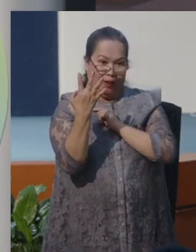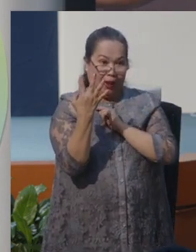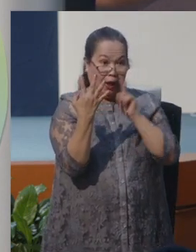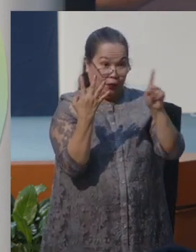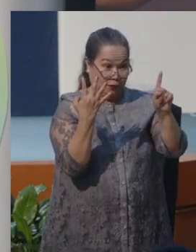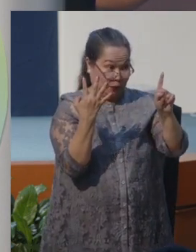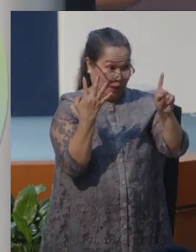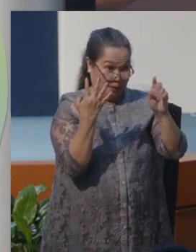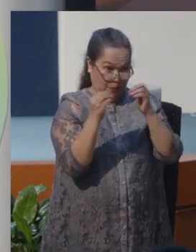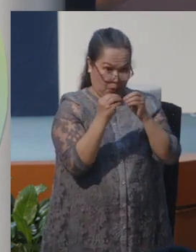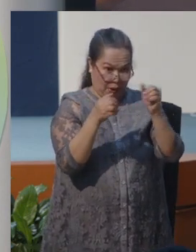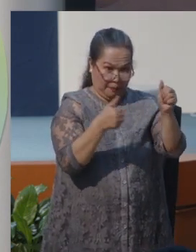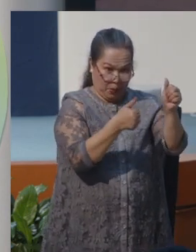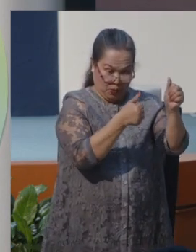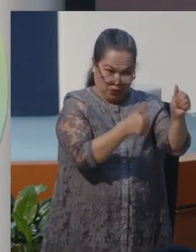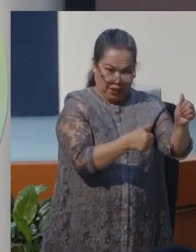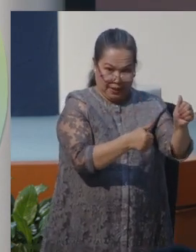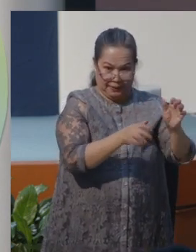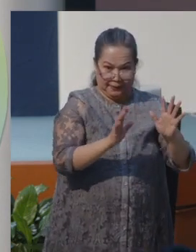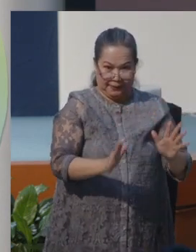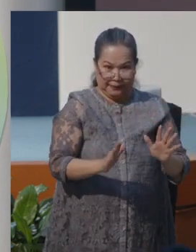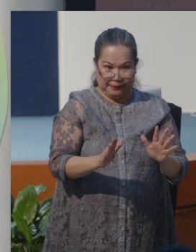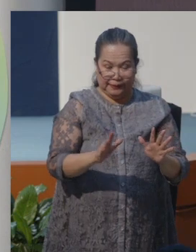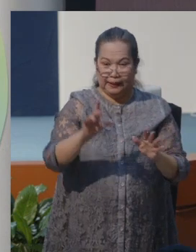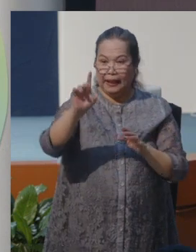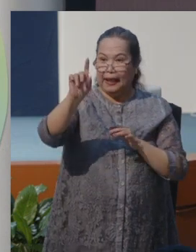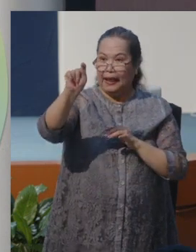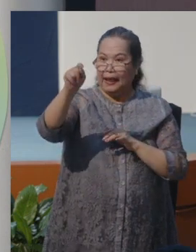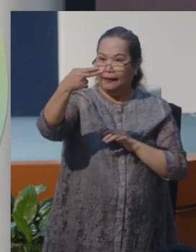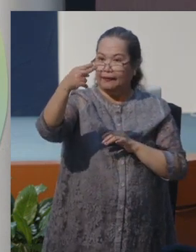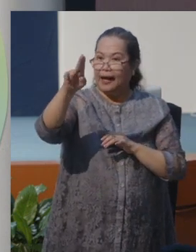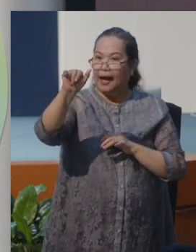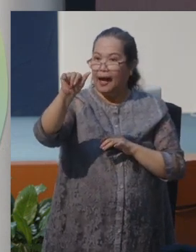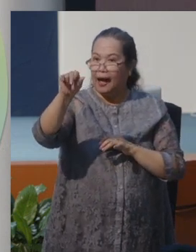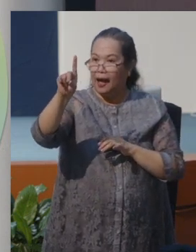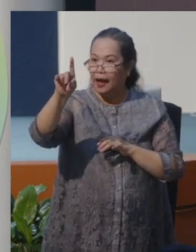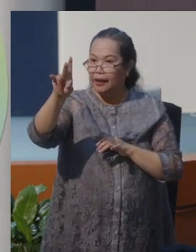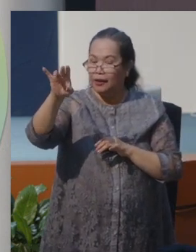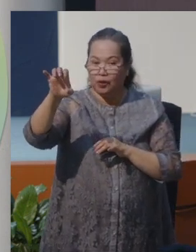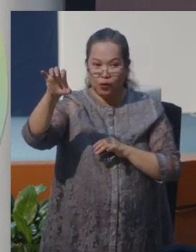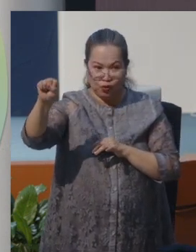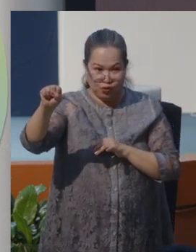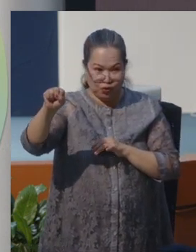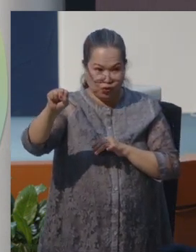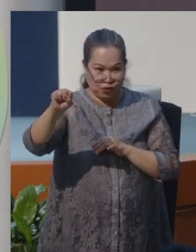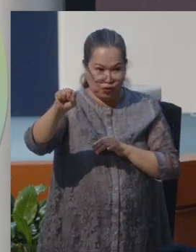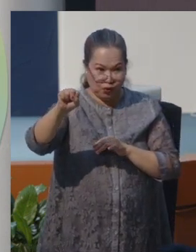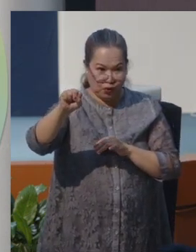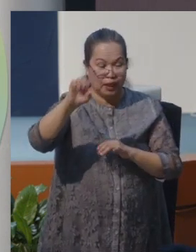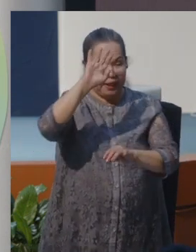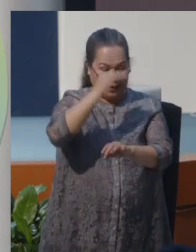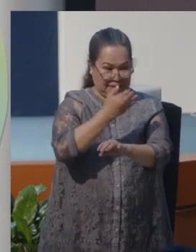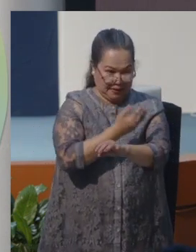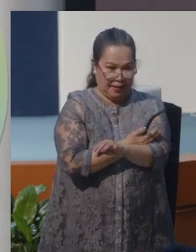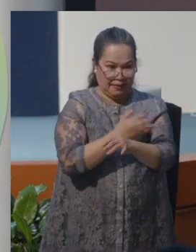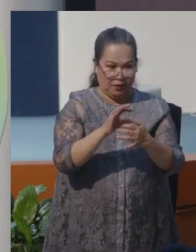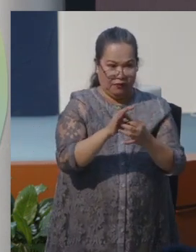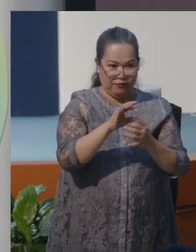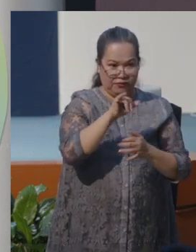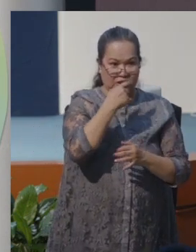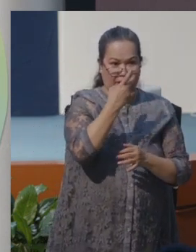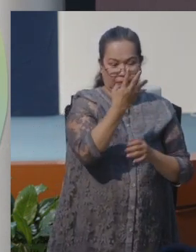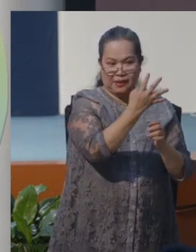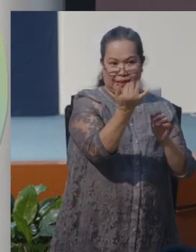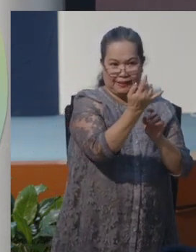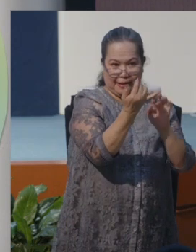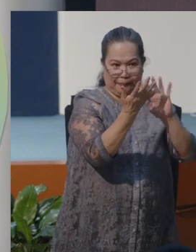isa pang apostol doon na si Thaddeus. No? Si Judas, son of James, yon. No?